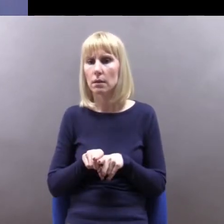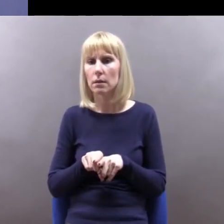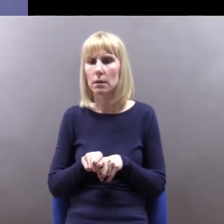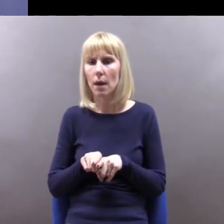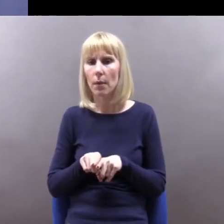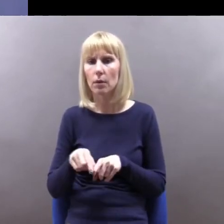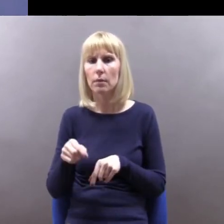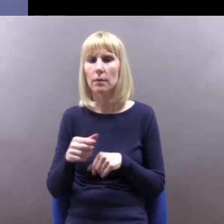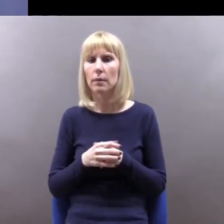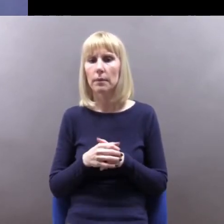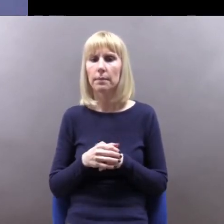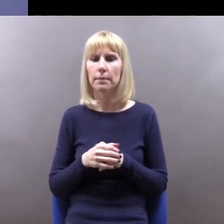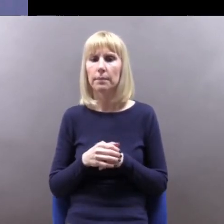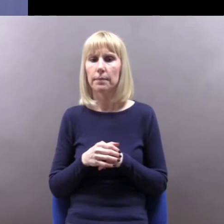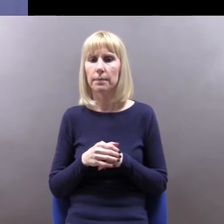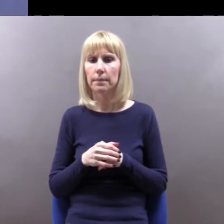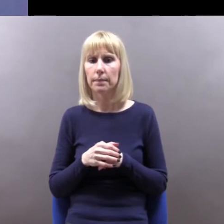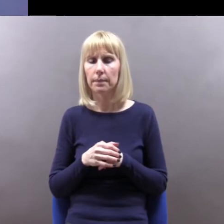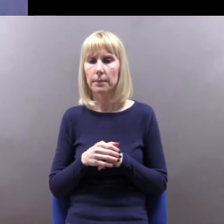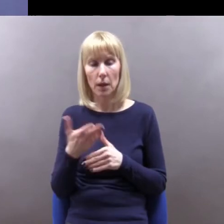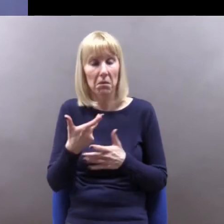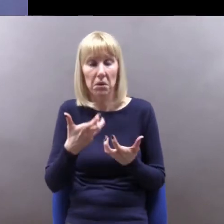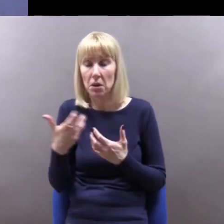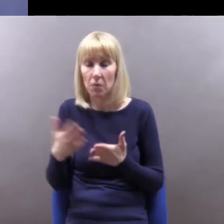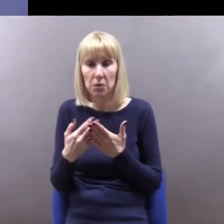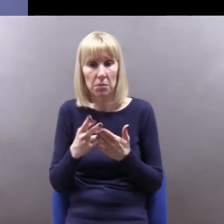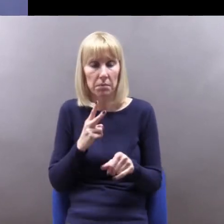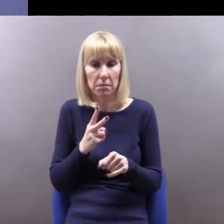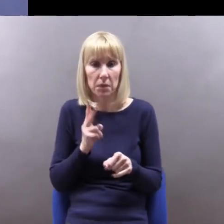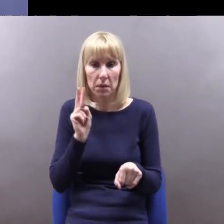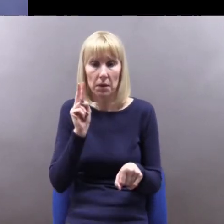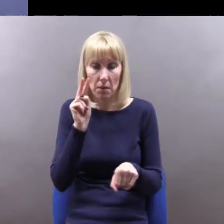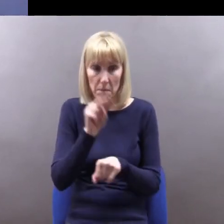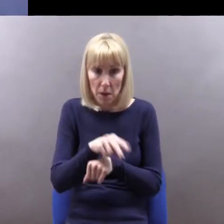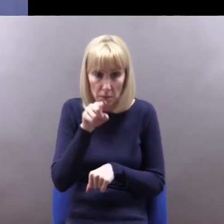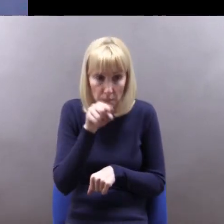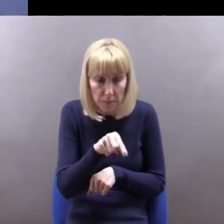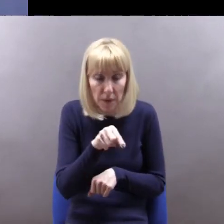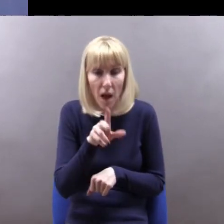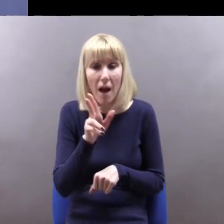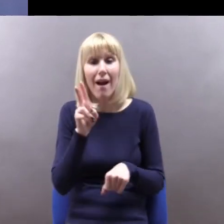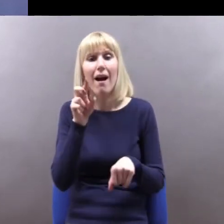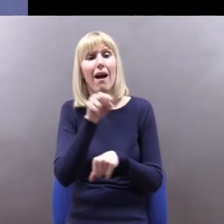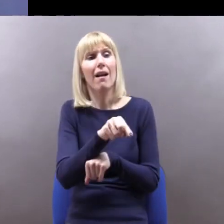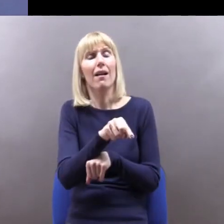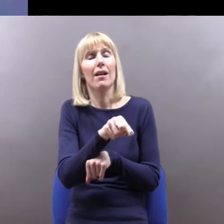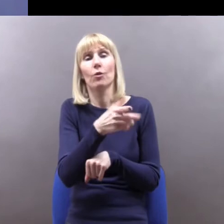do jednej poradni. Chciałem się dostać i niestety nie było żadnej informacji o takiej